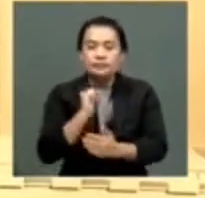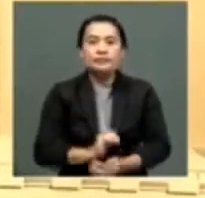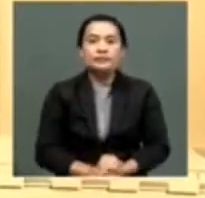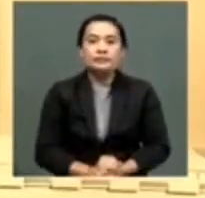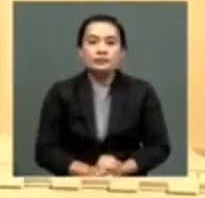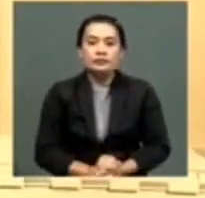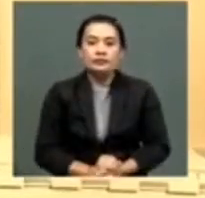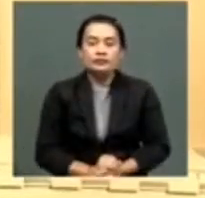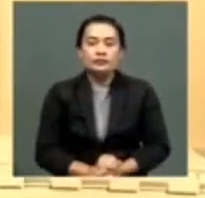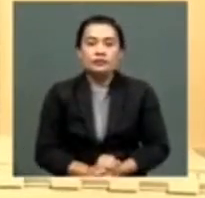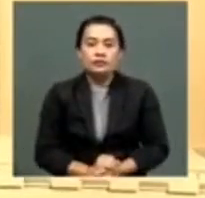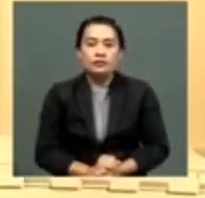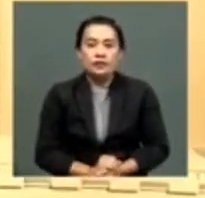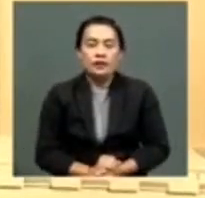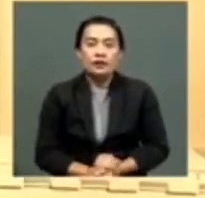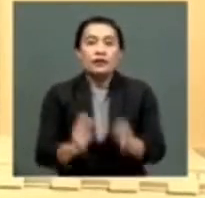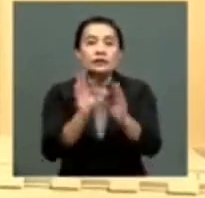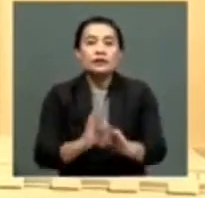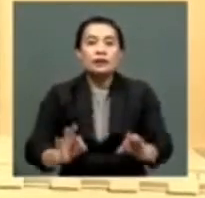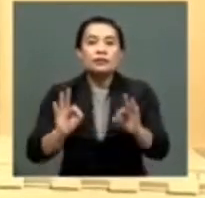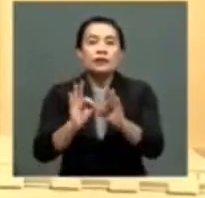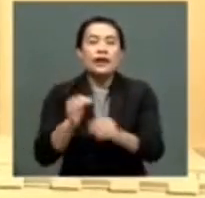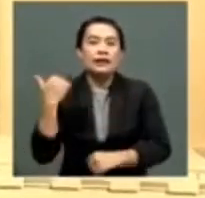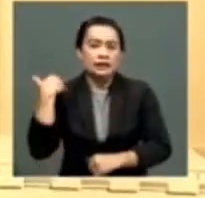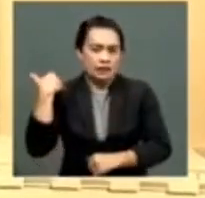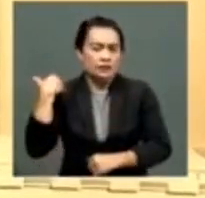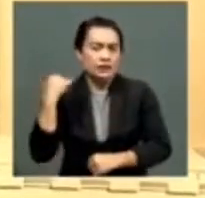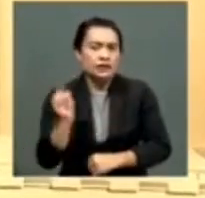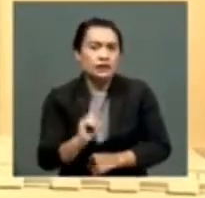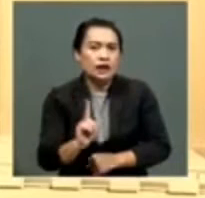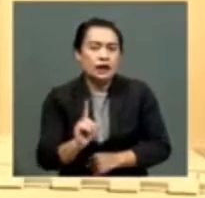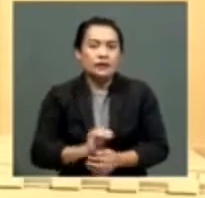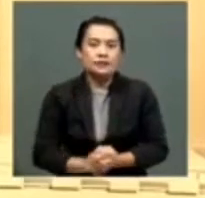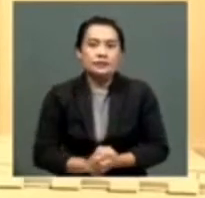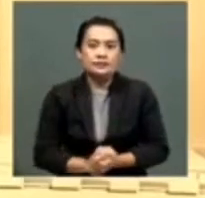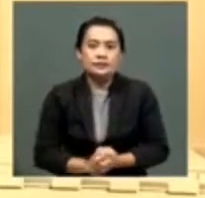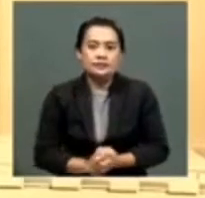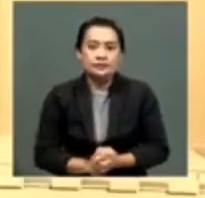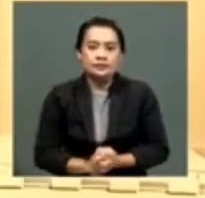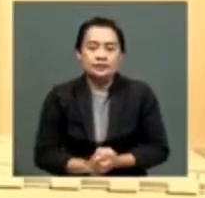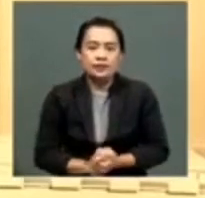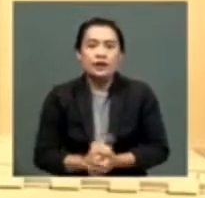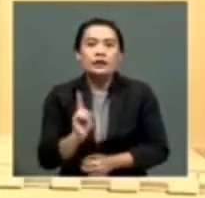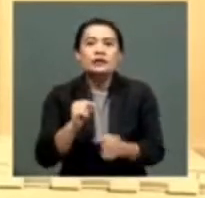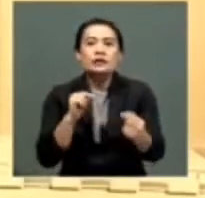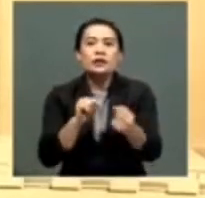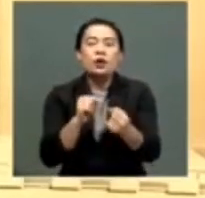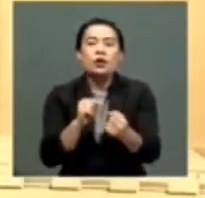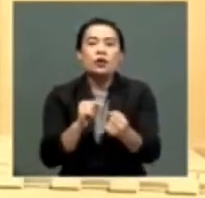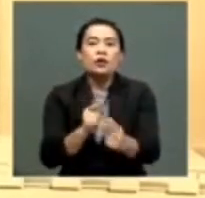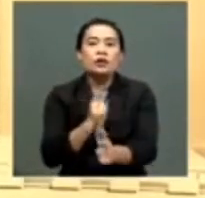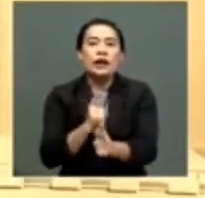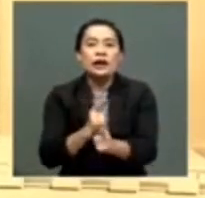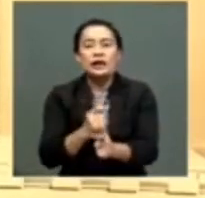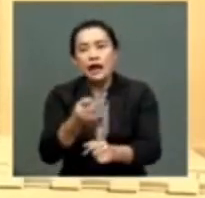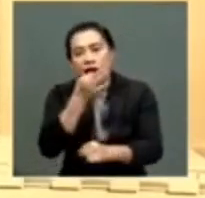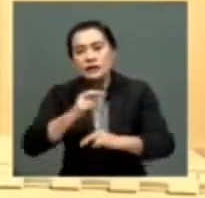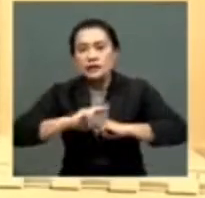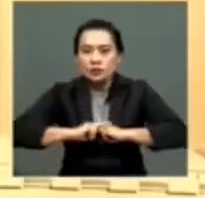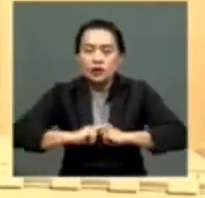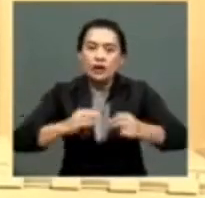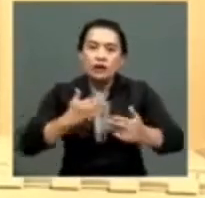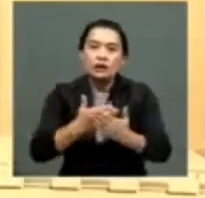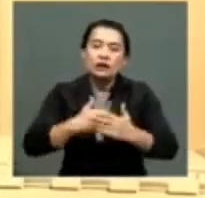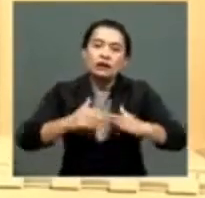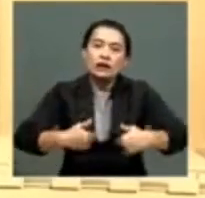ยังมีอีกหนึ่งวิกฤตที่อยู่ตรงหน้าเราตอนนี้นั่นคือวิกฤตในเรื่องของการขาดรายได้หาเลี้ยงปากเลี้ยงท้องของพี่น้องประช